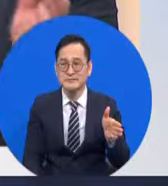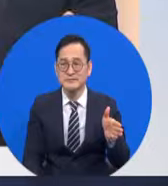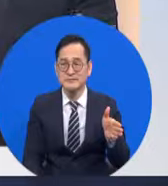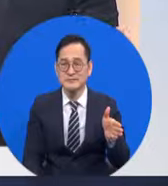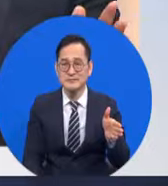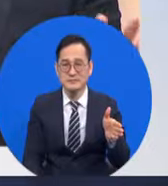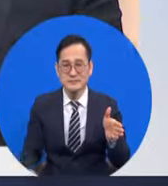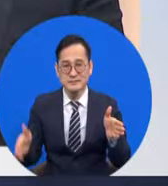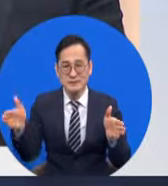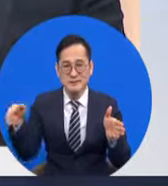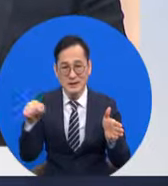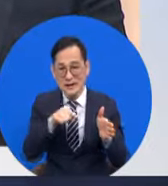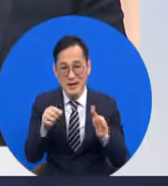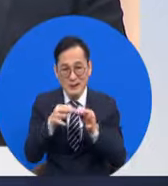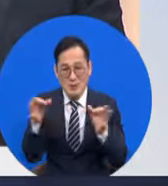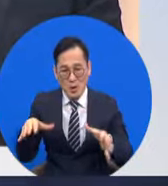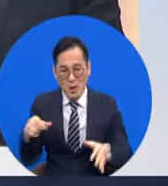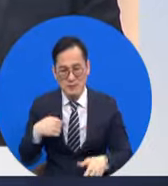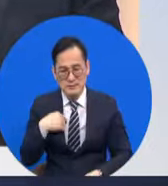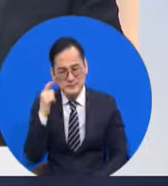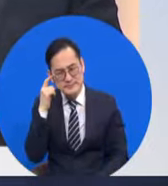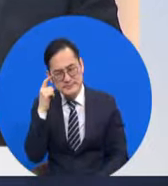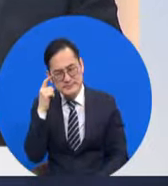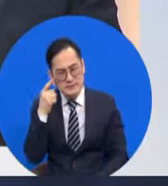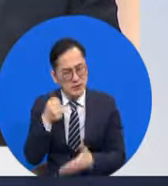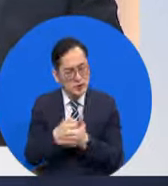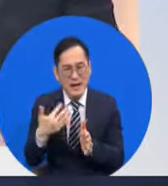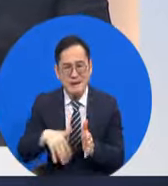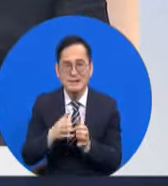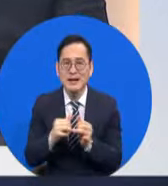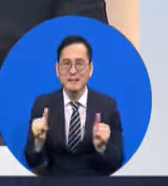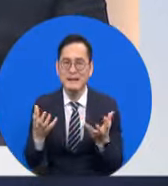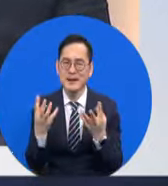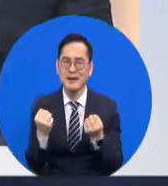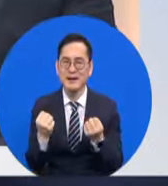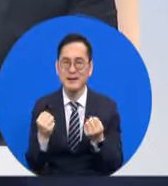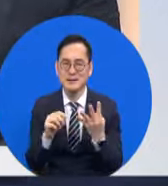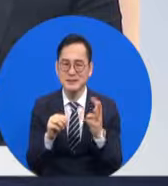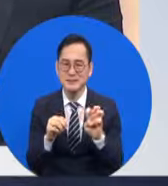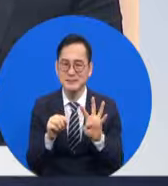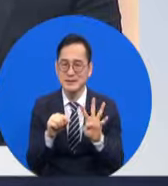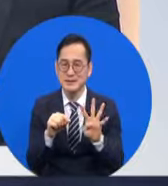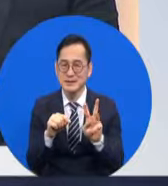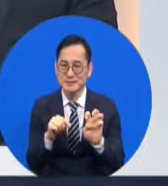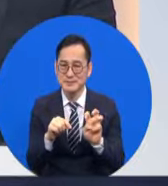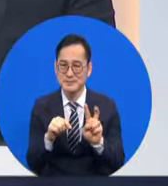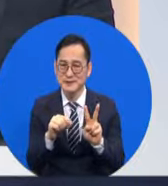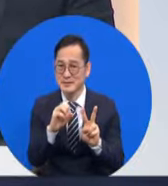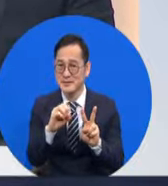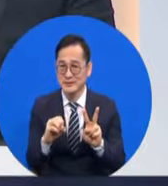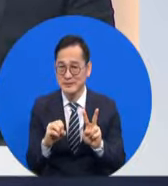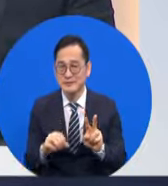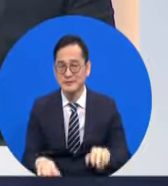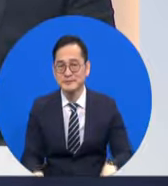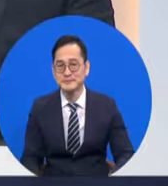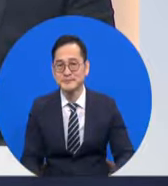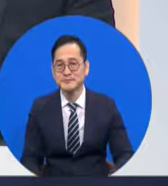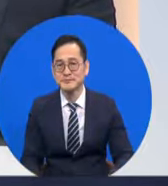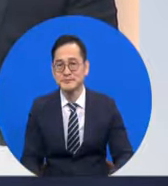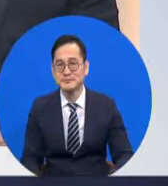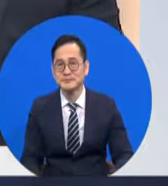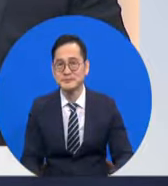결정을 안 하신 분들이 분명히 있거든요. 이분들이 이제 꼭 투표에 참여하셔서 또 민주당을 지지해